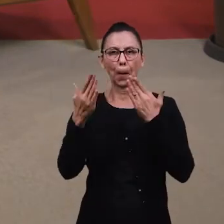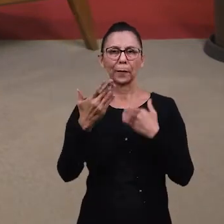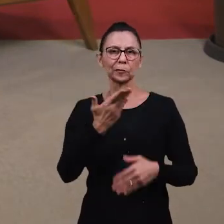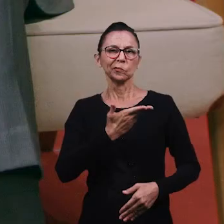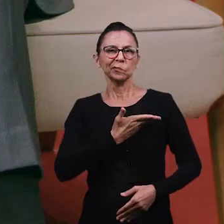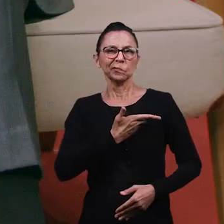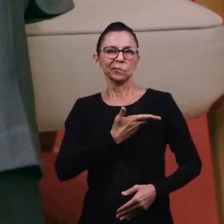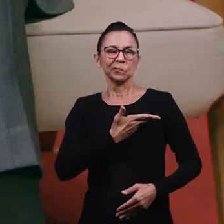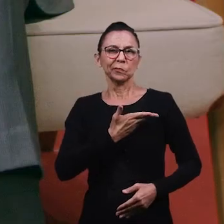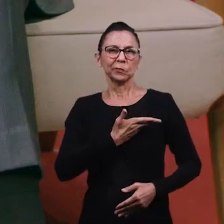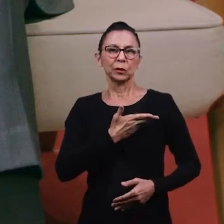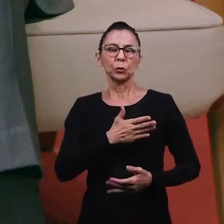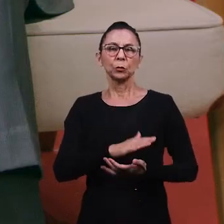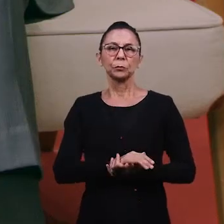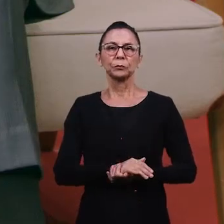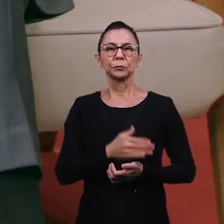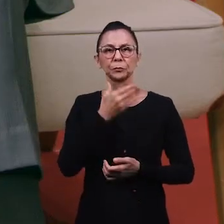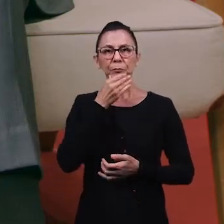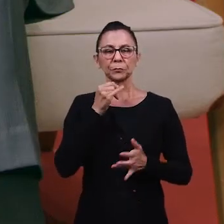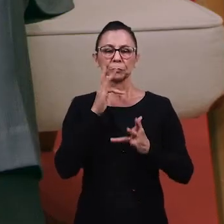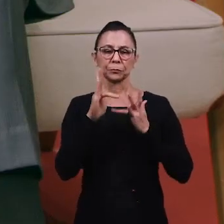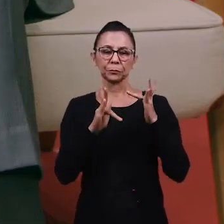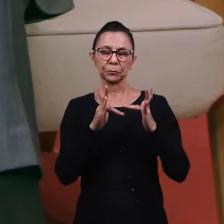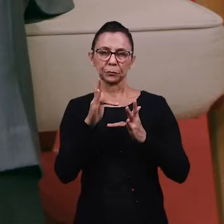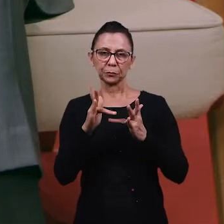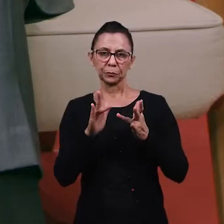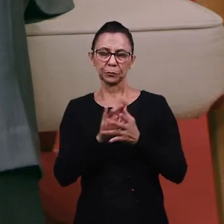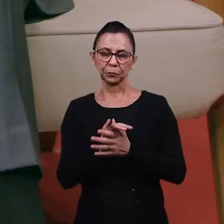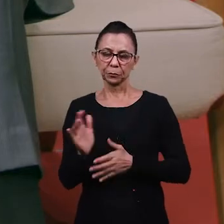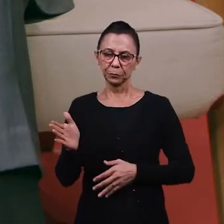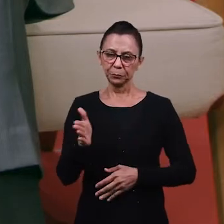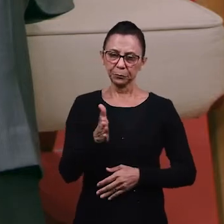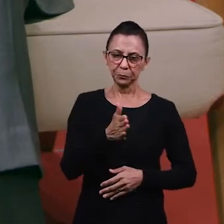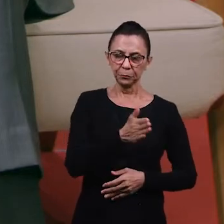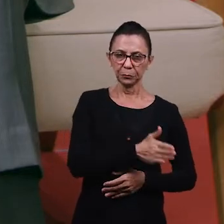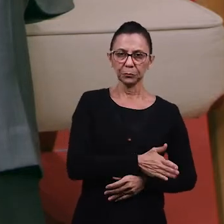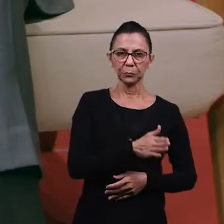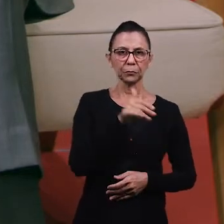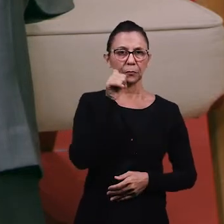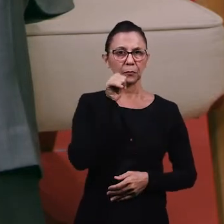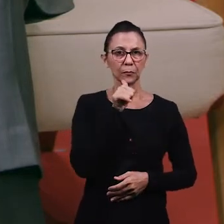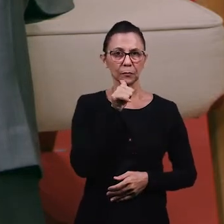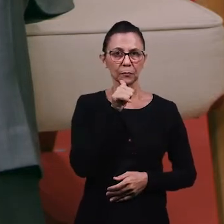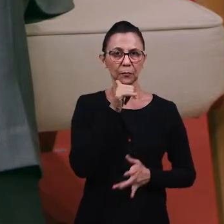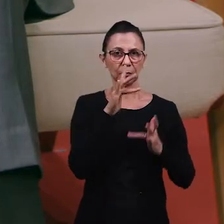Et il soumet qui est le fiancé. Et vous avez le Saint-Esprit qui est l'ami du fiancé.